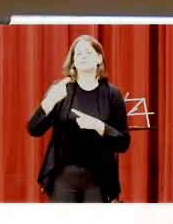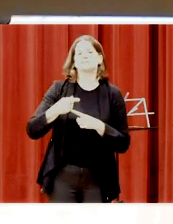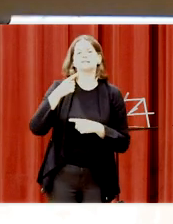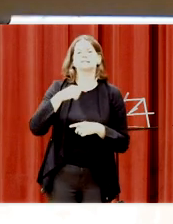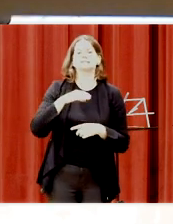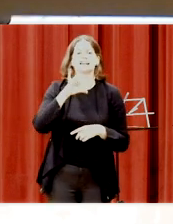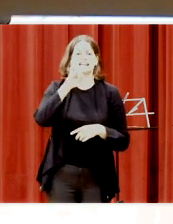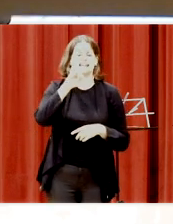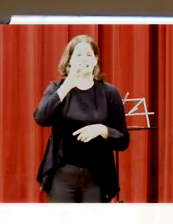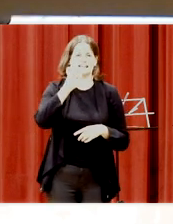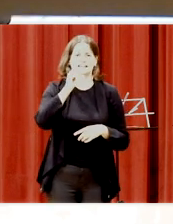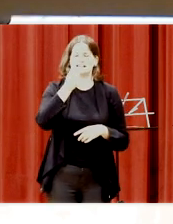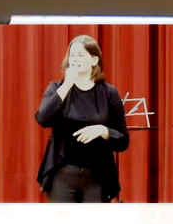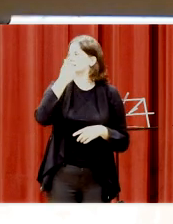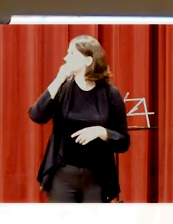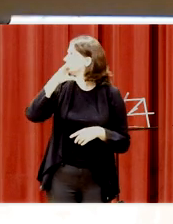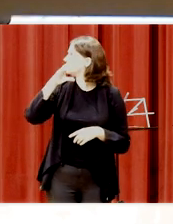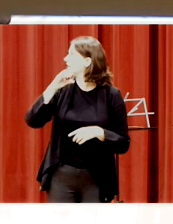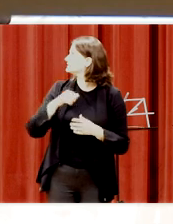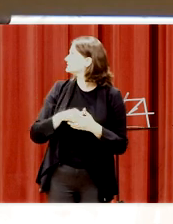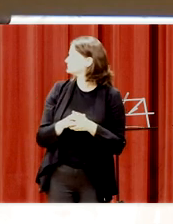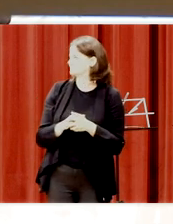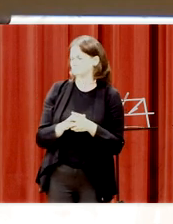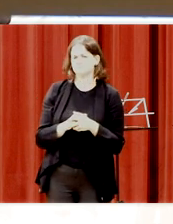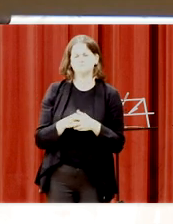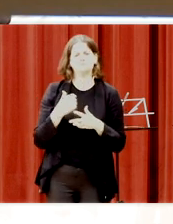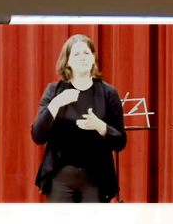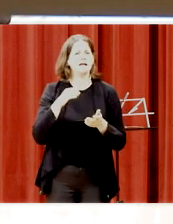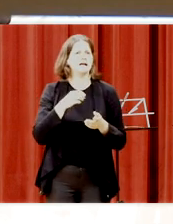robòtica i ens diu, no? Pues un robot